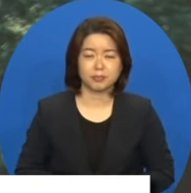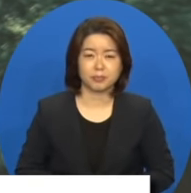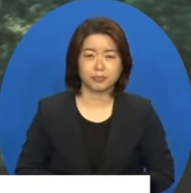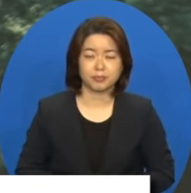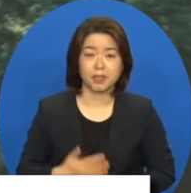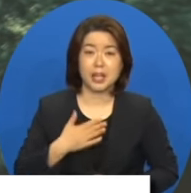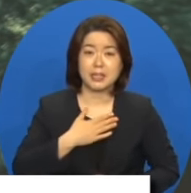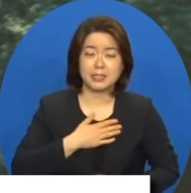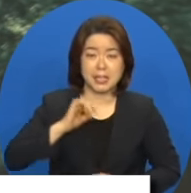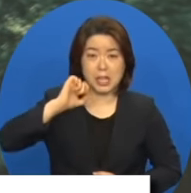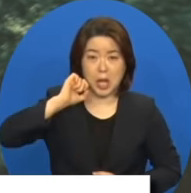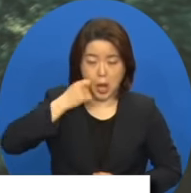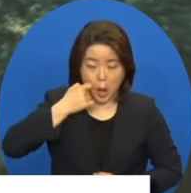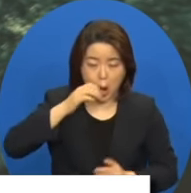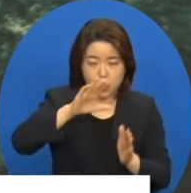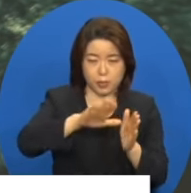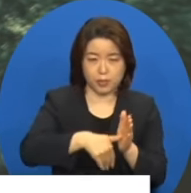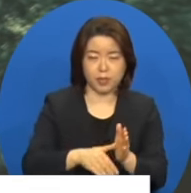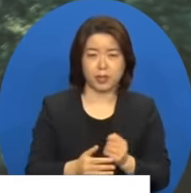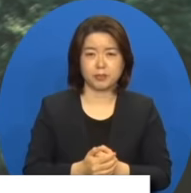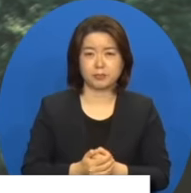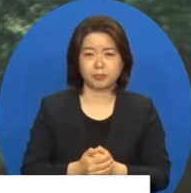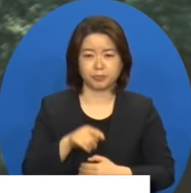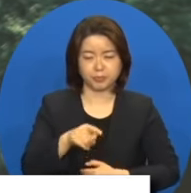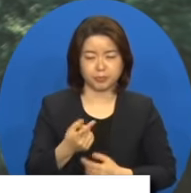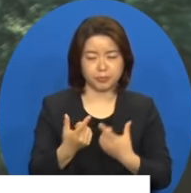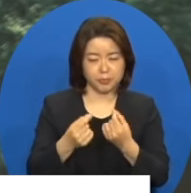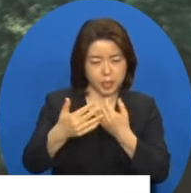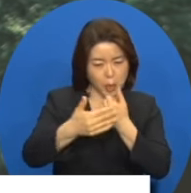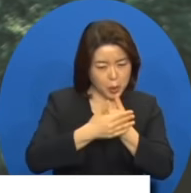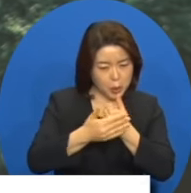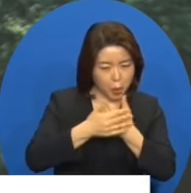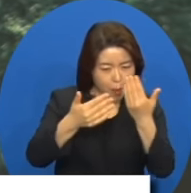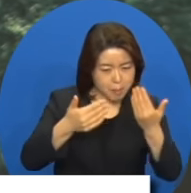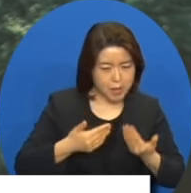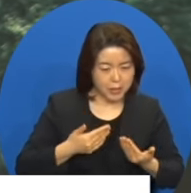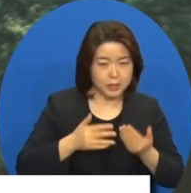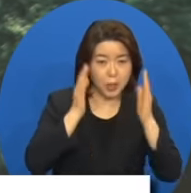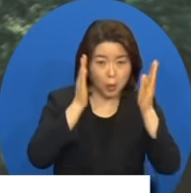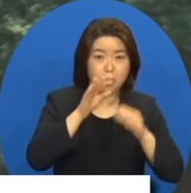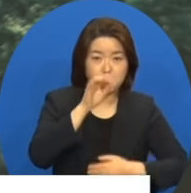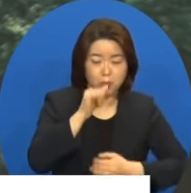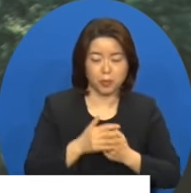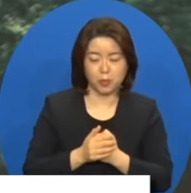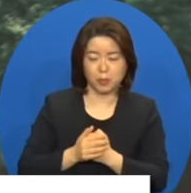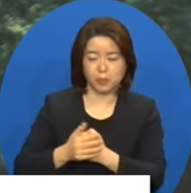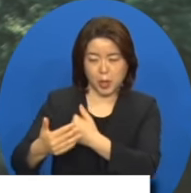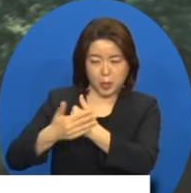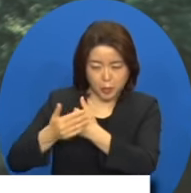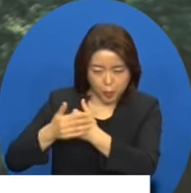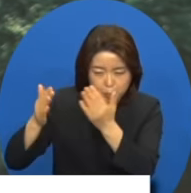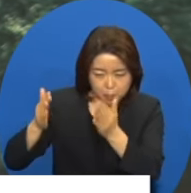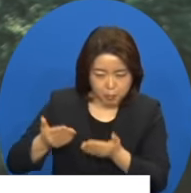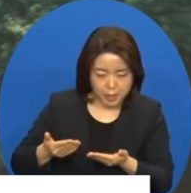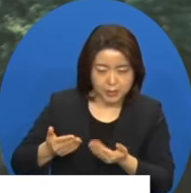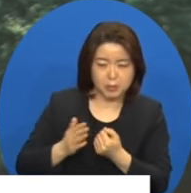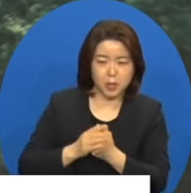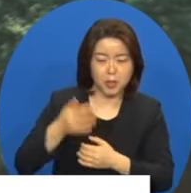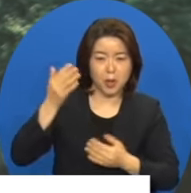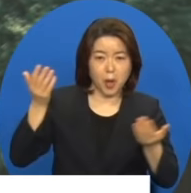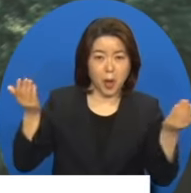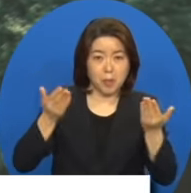제가 어려운 시절에 그렇게 도움을 받으면서 공부도 했고 또 그렇게 목회도 하고 사역도 했었기